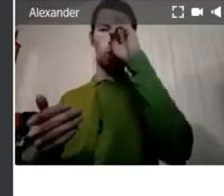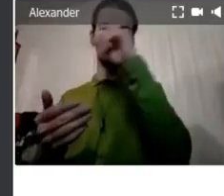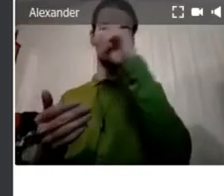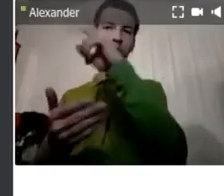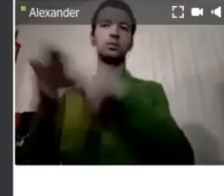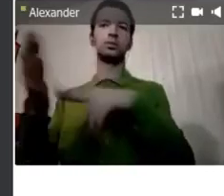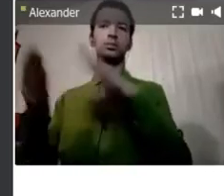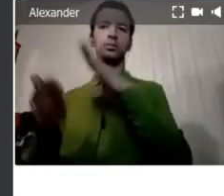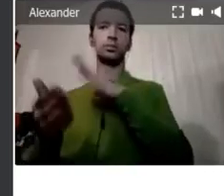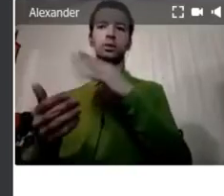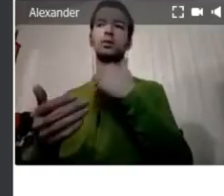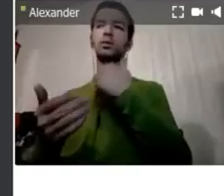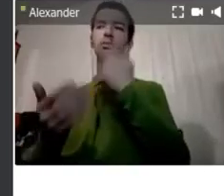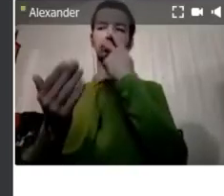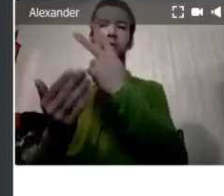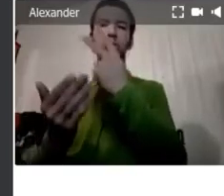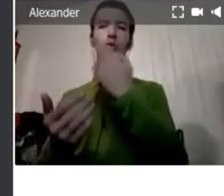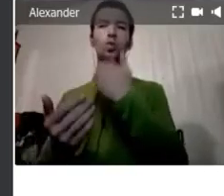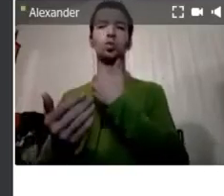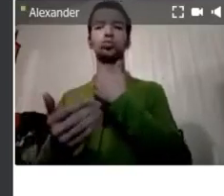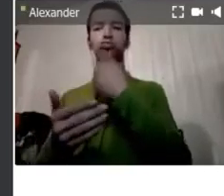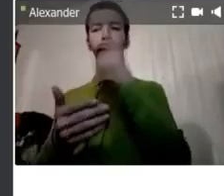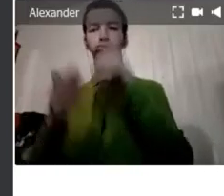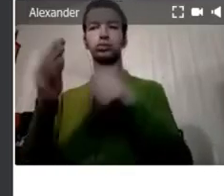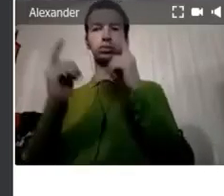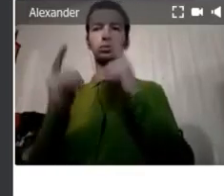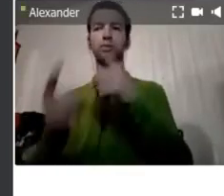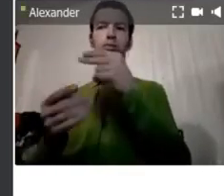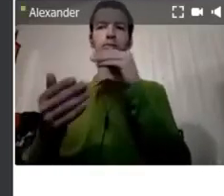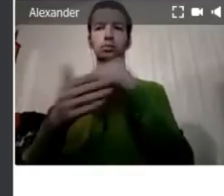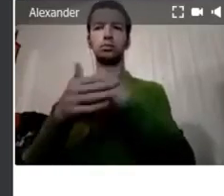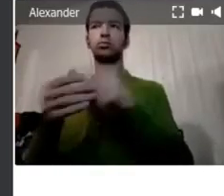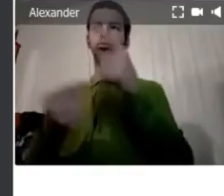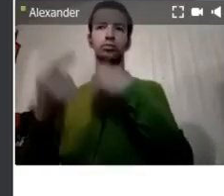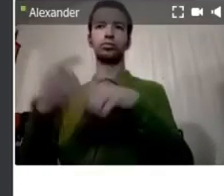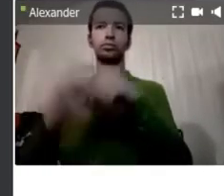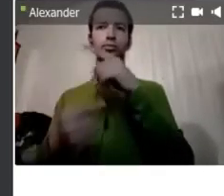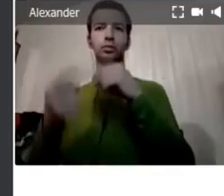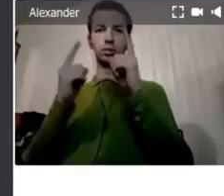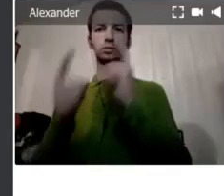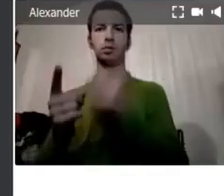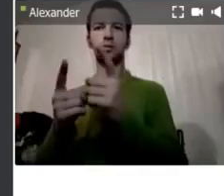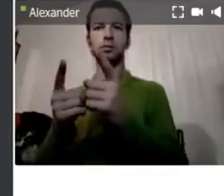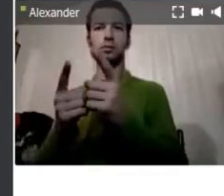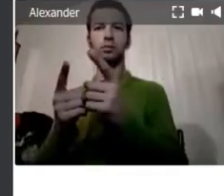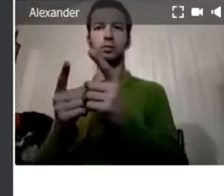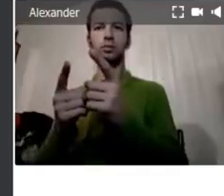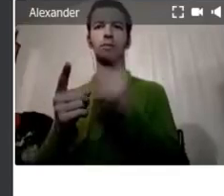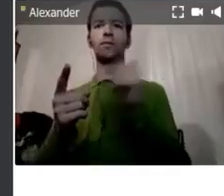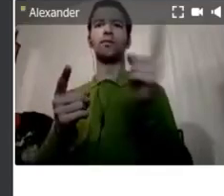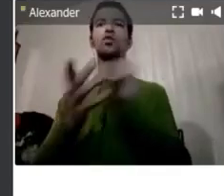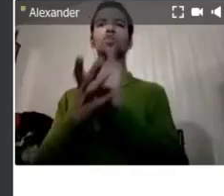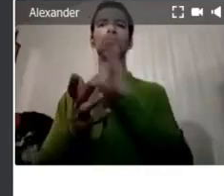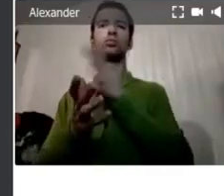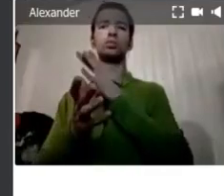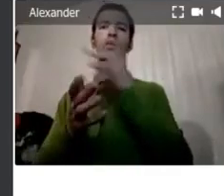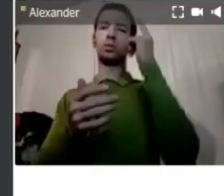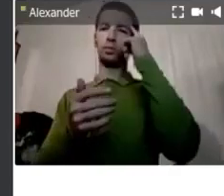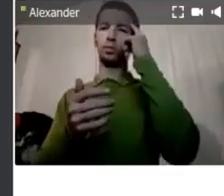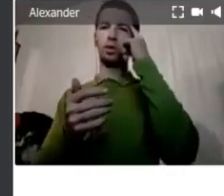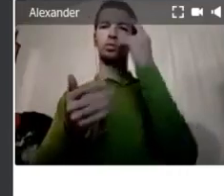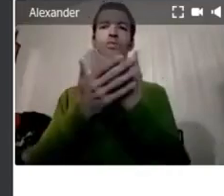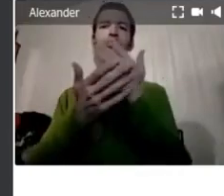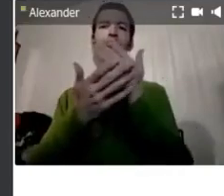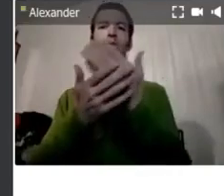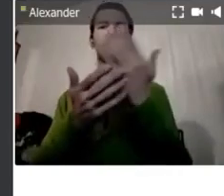эти пирамидки продвигает, то бишь вас, если вы будете продвигать финансовые пирамиды. Поэтому будьте осторожны и держитесь от